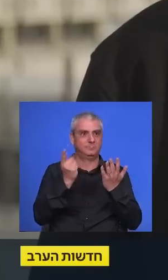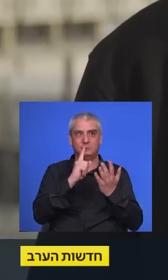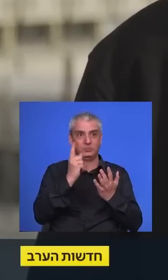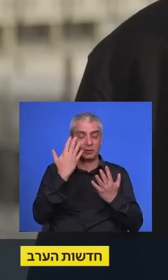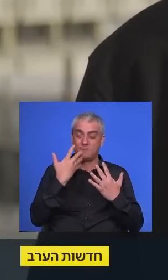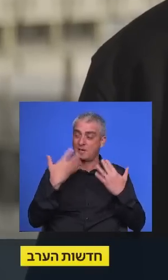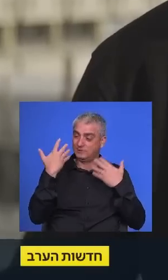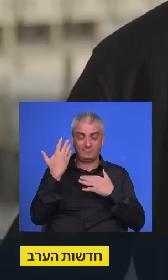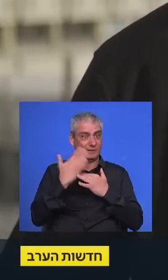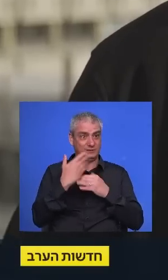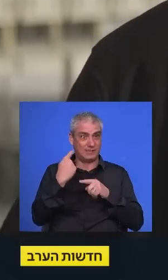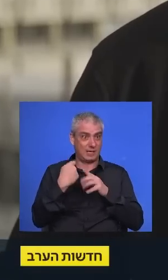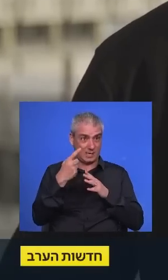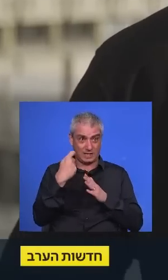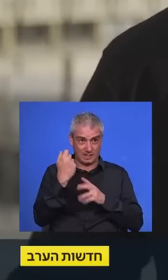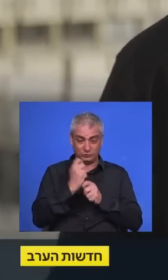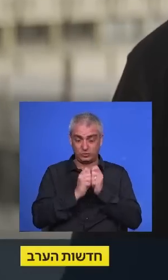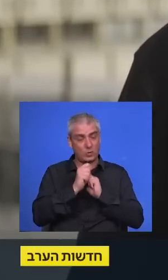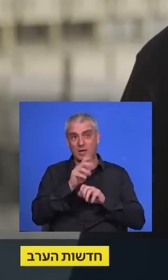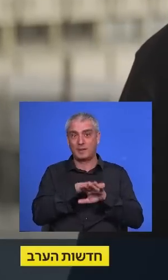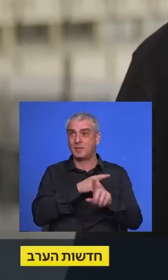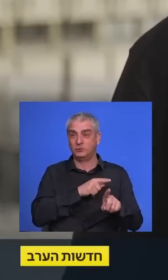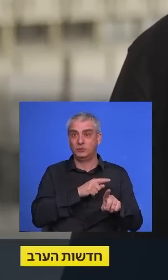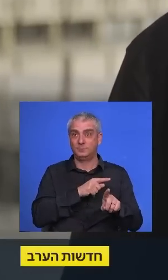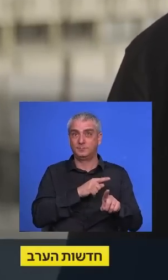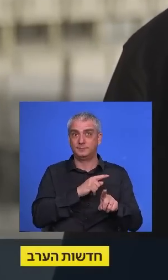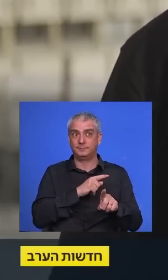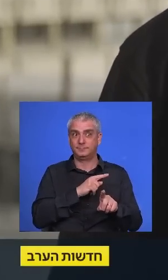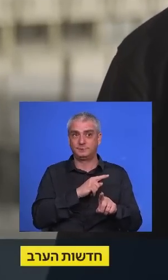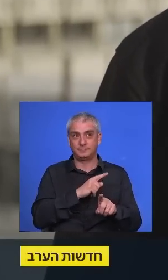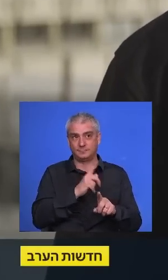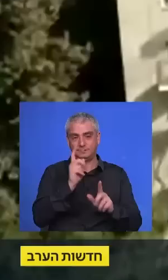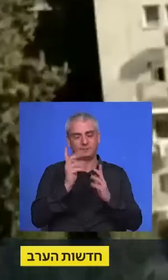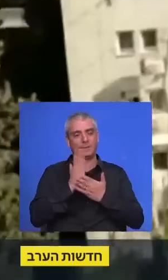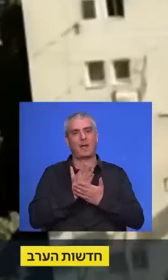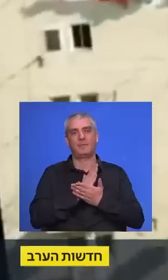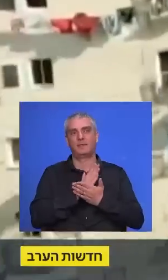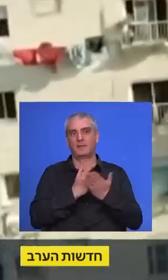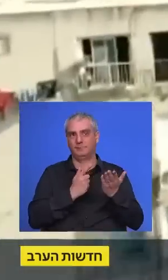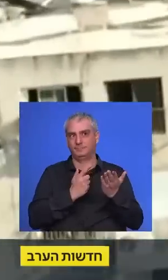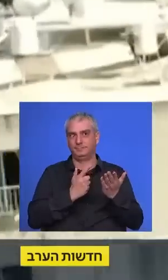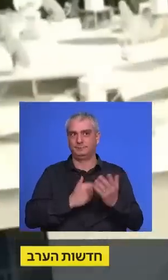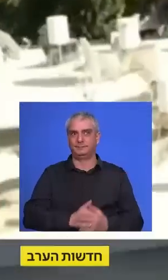בעשור וחצי האחרונים הם אלה שהשינוי אצלו הכי מורגש, זה בעצם מעמד הביניים.